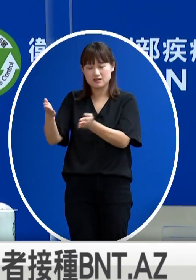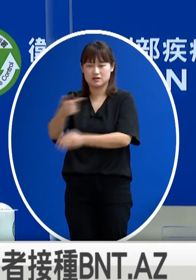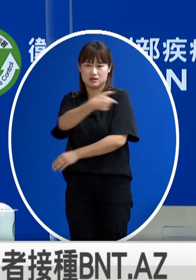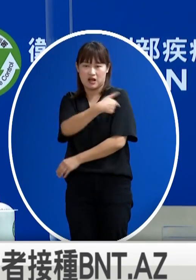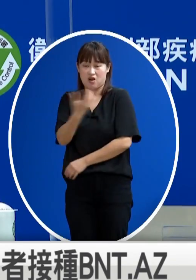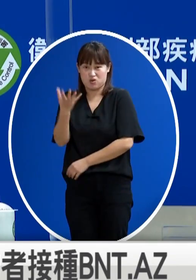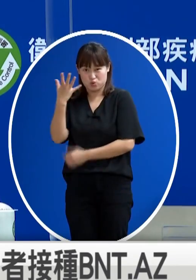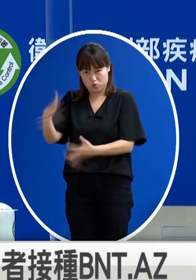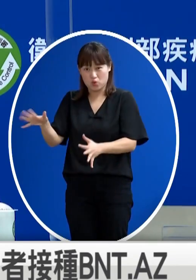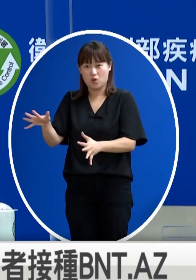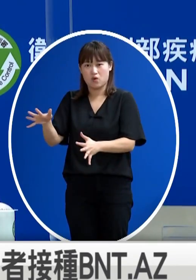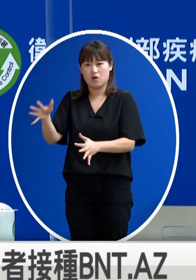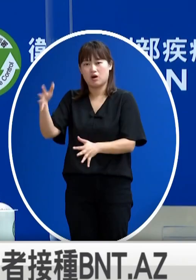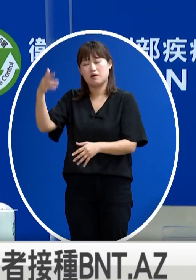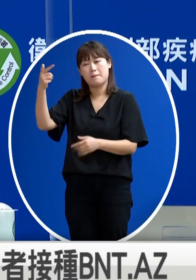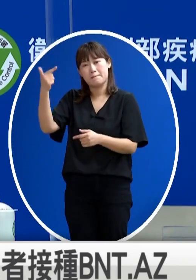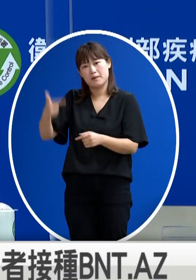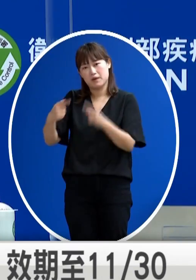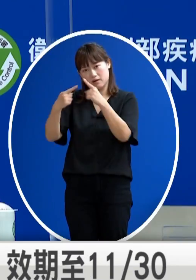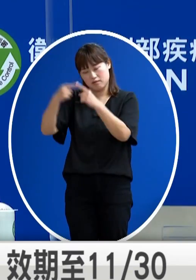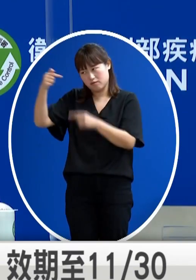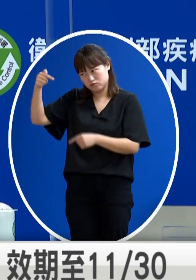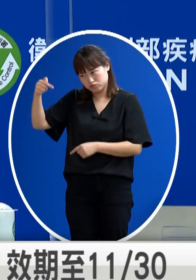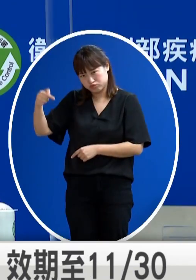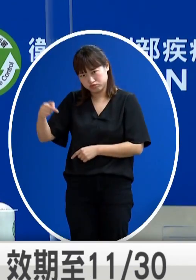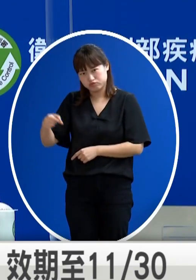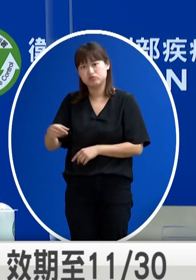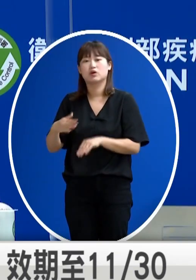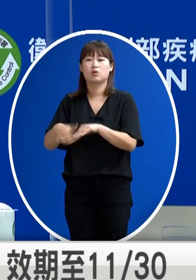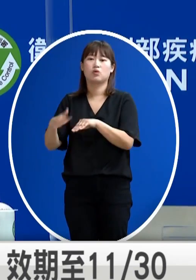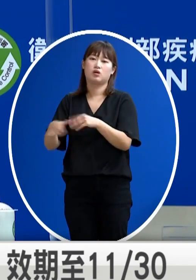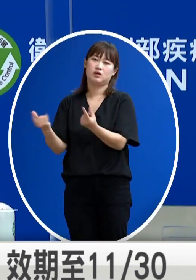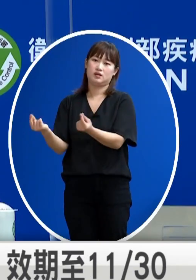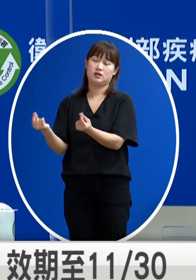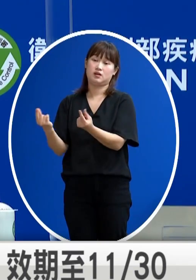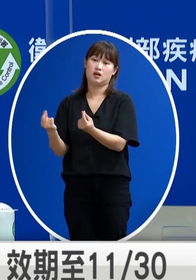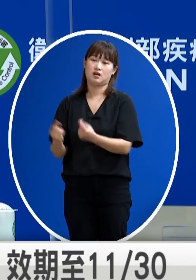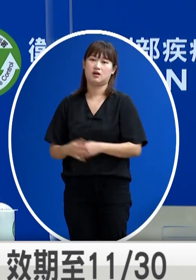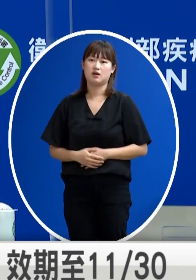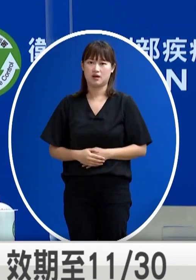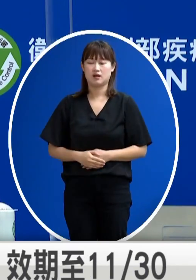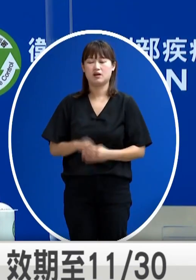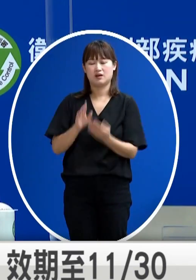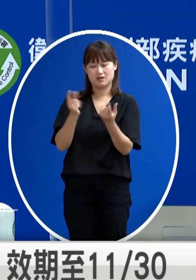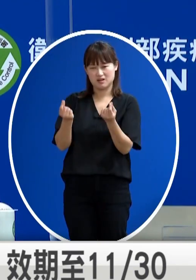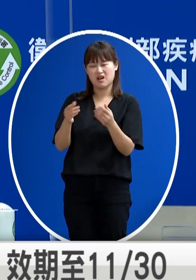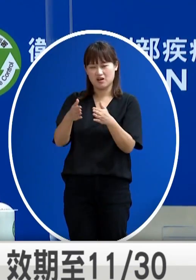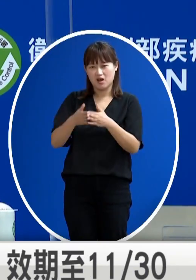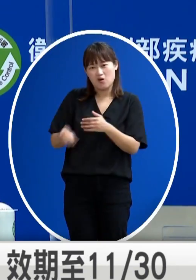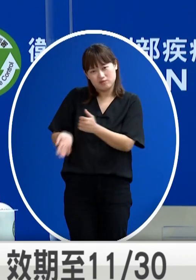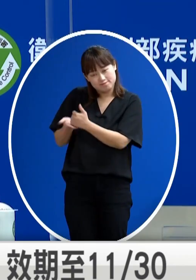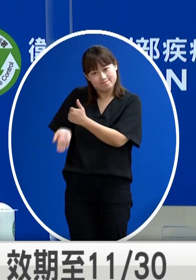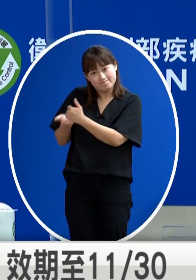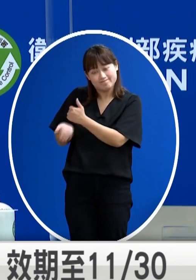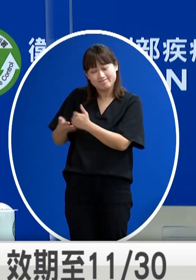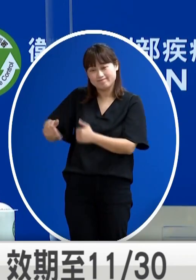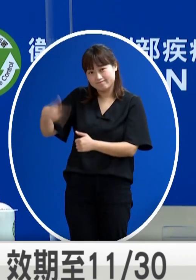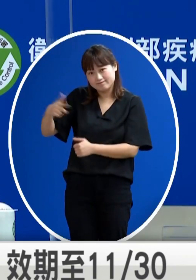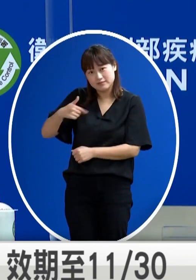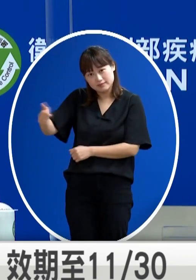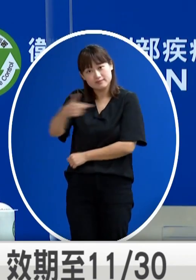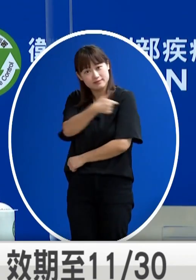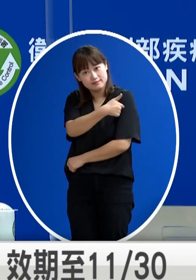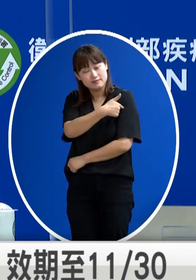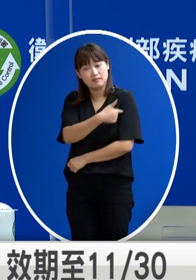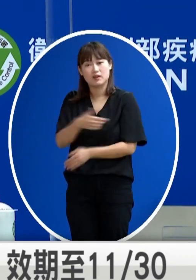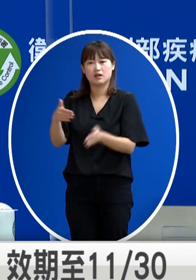式就是第一个月一定不会有问题，那在其他一个月它事实上也需要有人去鼓吹，甚至到12月